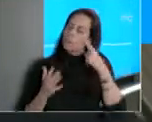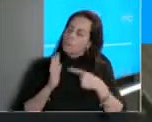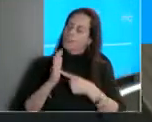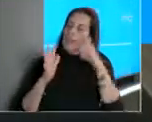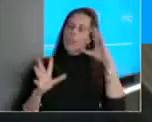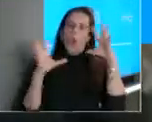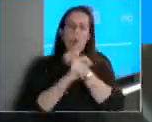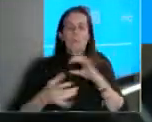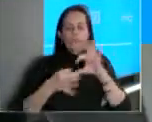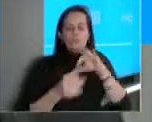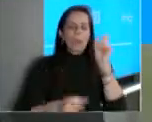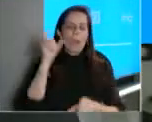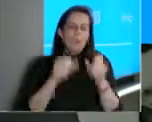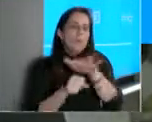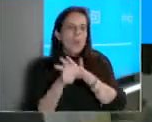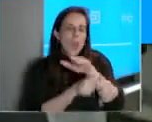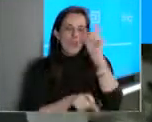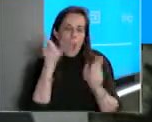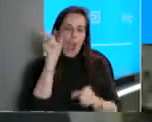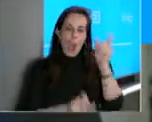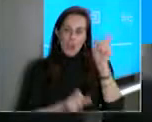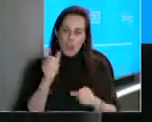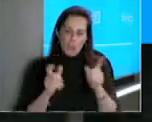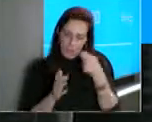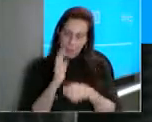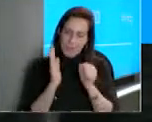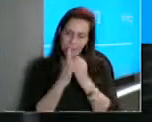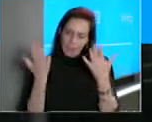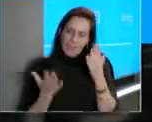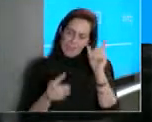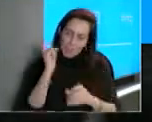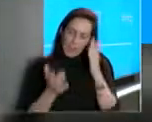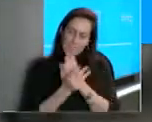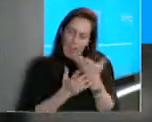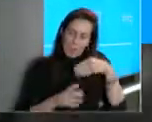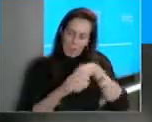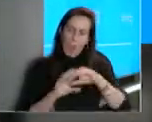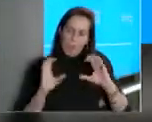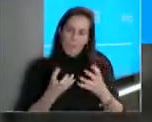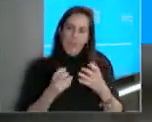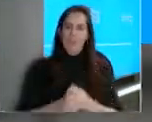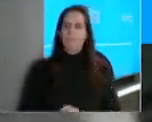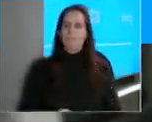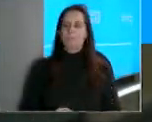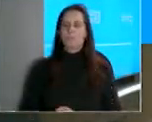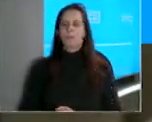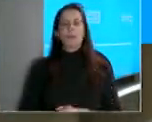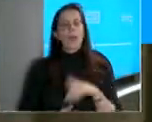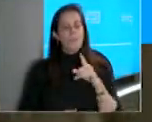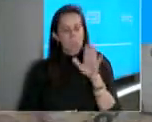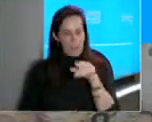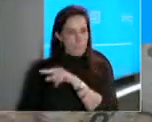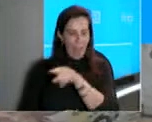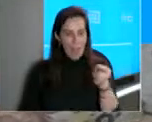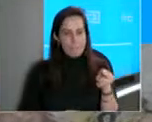אידיאולוגיות, לקשר עם הבוחרים, אולי לשכנע אחרים, אם כי תמיד מי שקרא את העיתון היו אנשים שכבר היו בתוך המפלגה. אבל גם